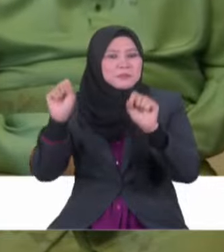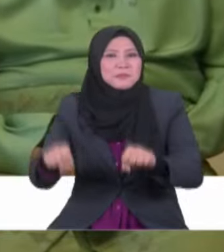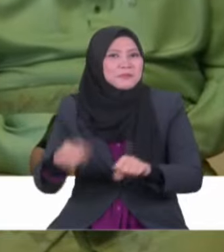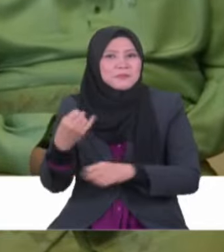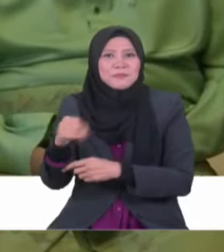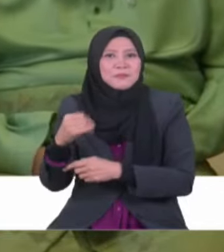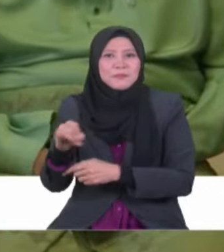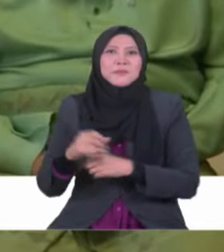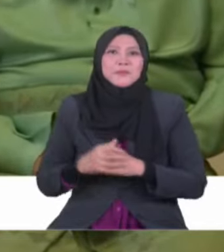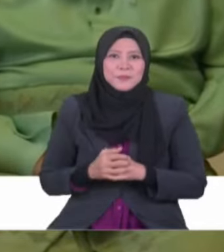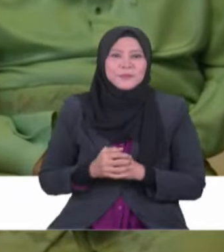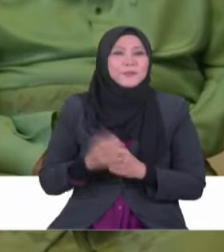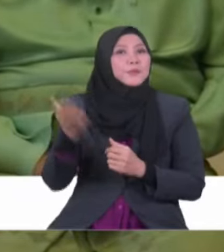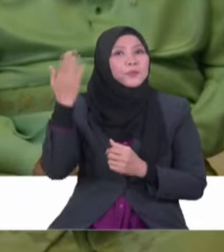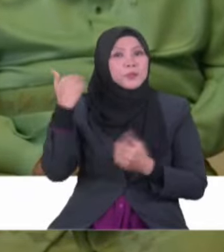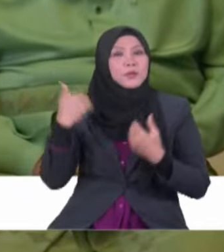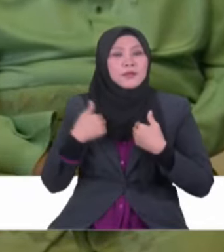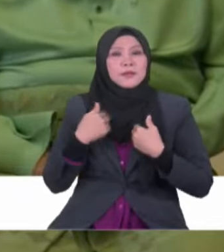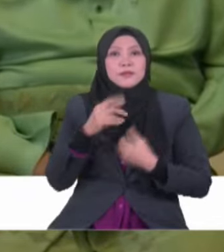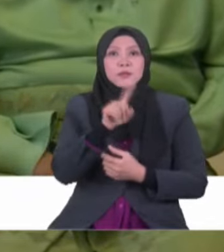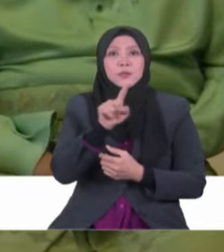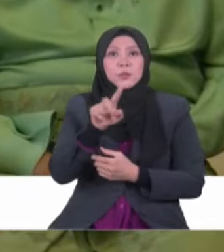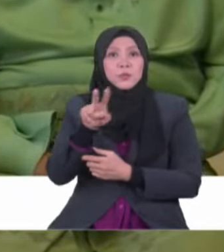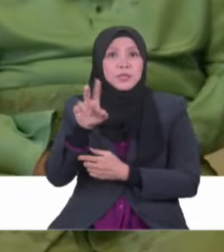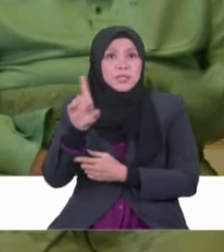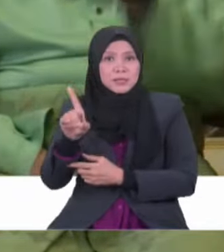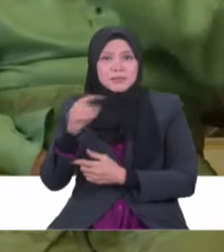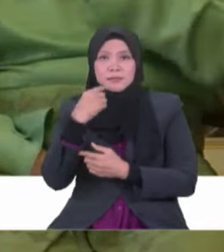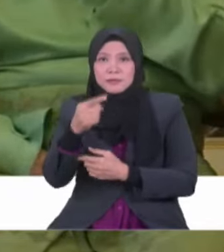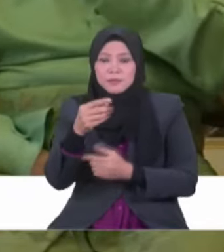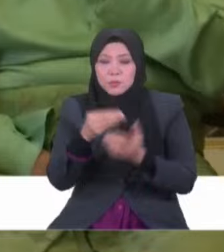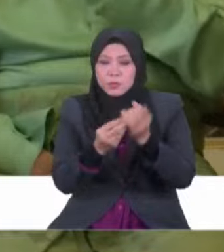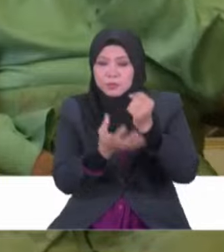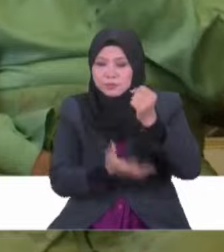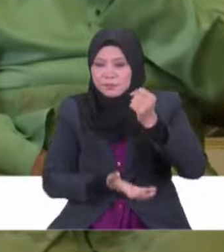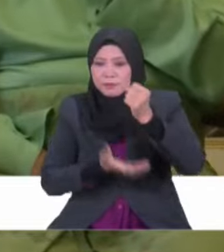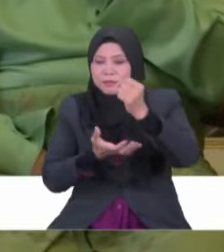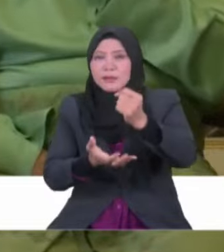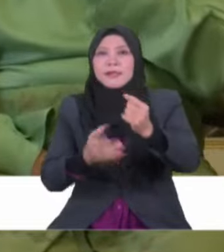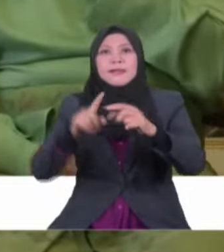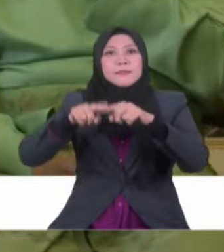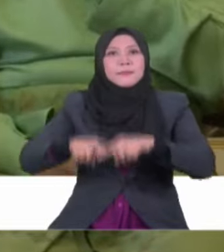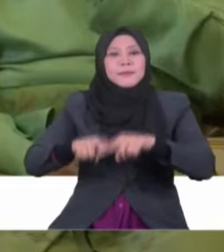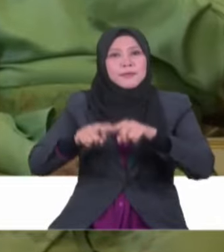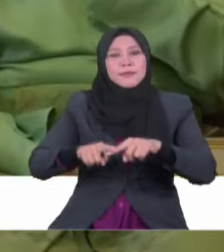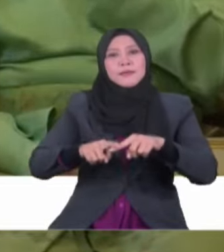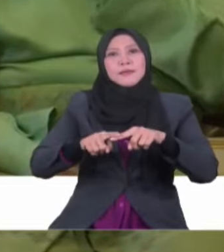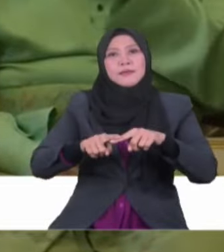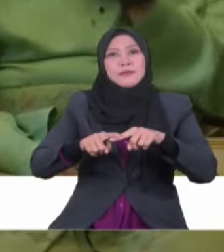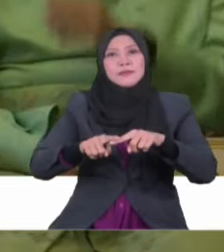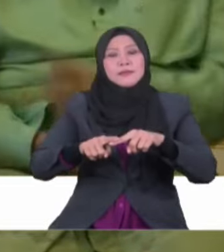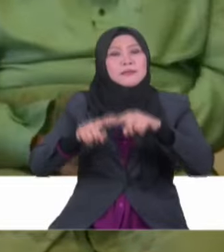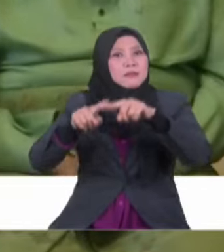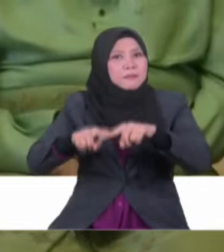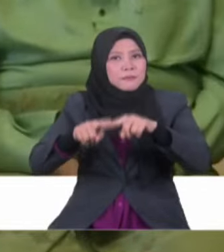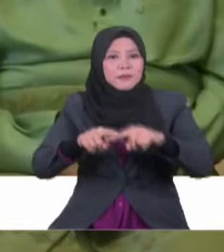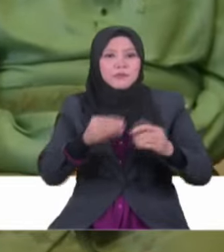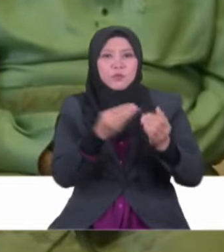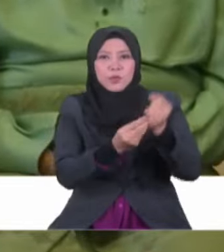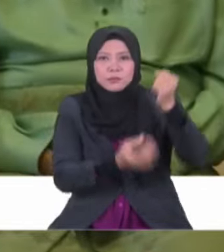dalam 112D itu disebut satu peruntukan berdasarkan beberapa ukuran, tapi tertakluk kepada